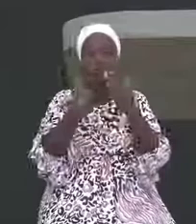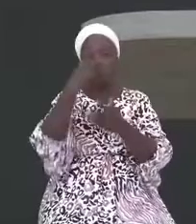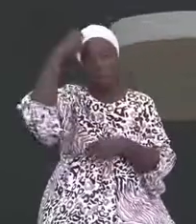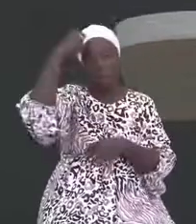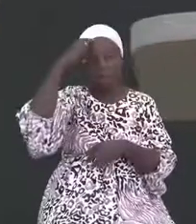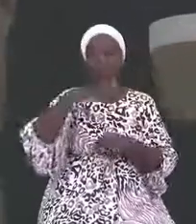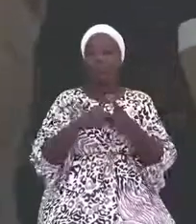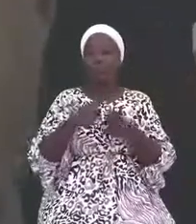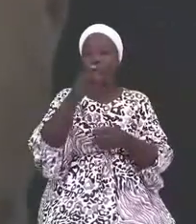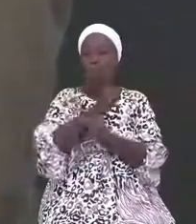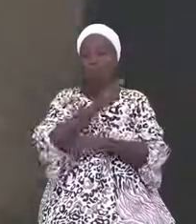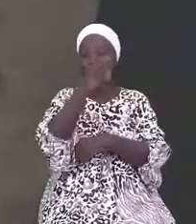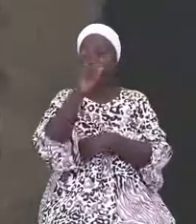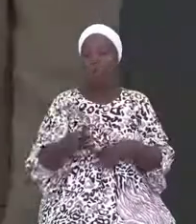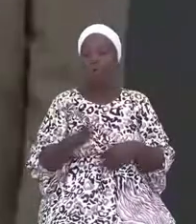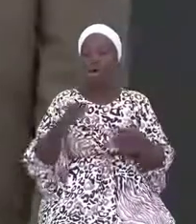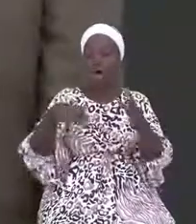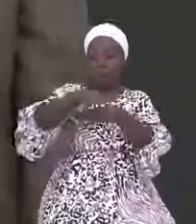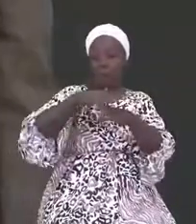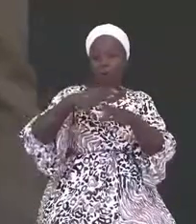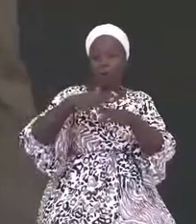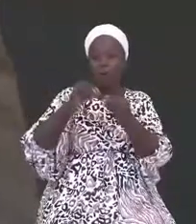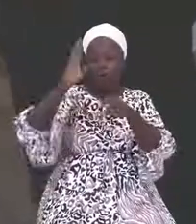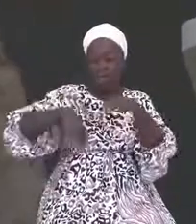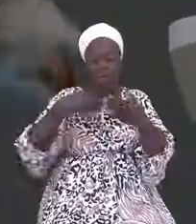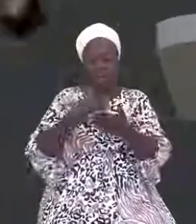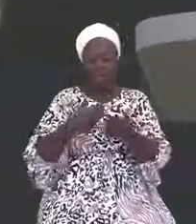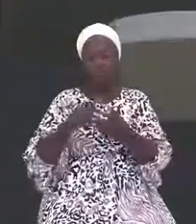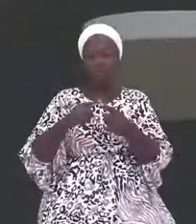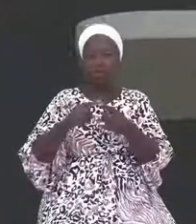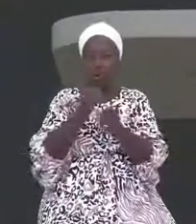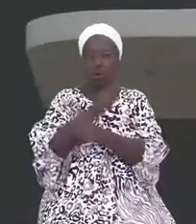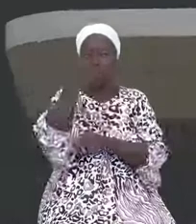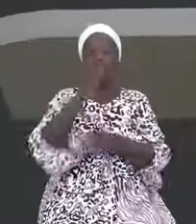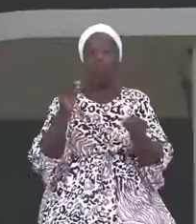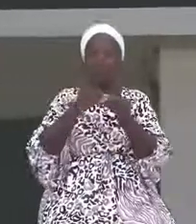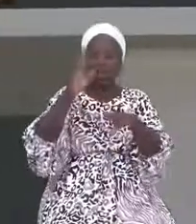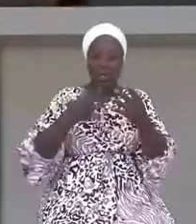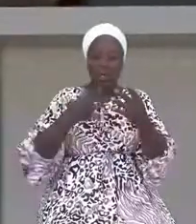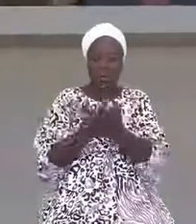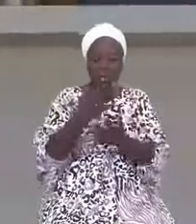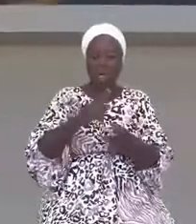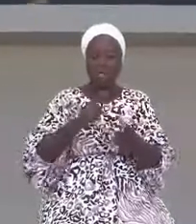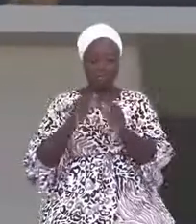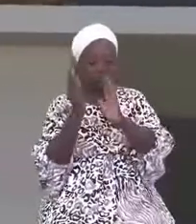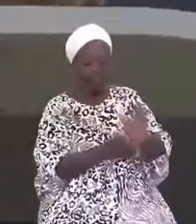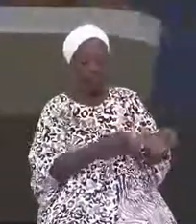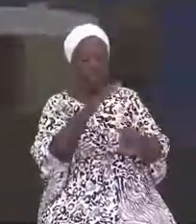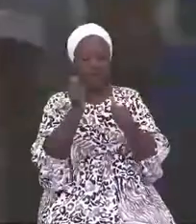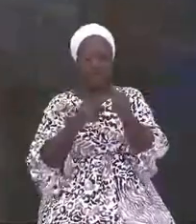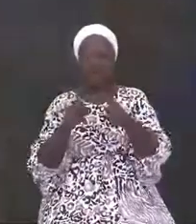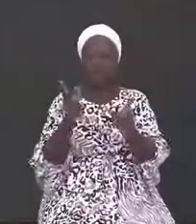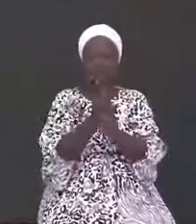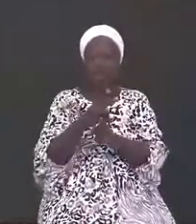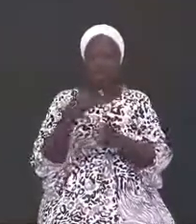tu aimes Dieu au-dessus de l'argent, que tu aimes Dieu au-dessus des richesses et que tu abandonnes n'importe quoi pour prendre soin